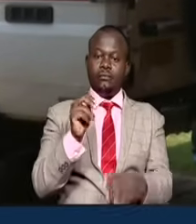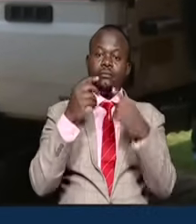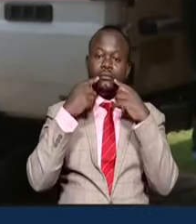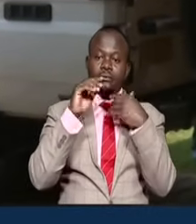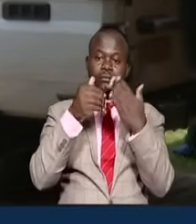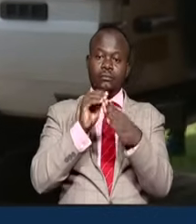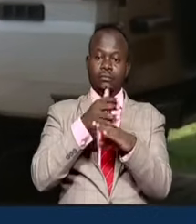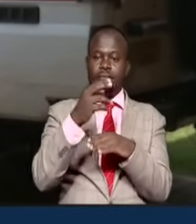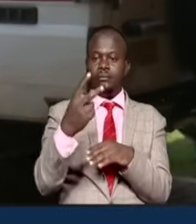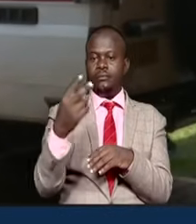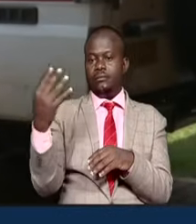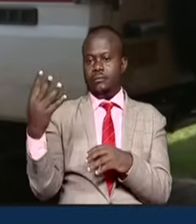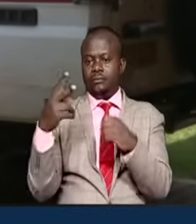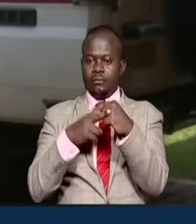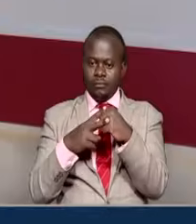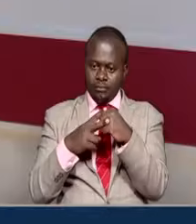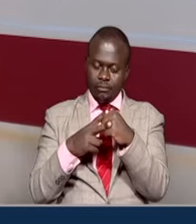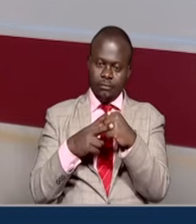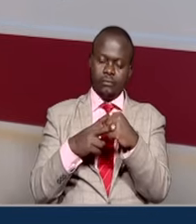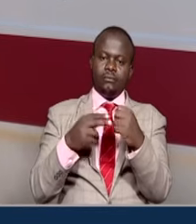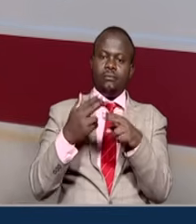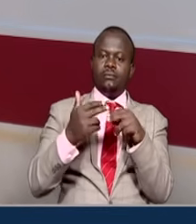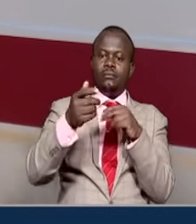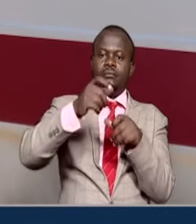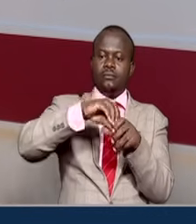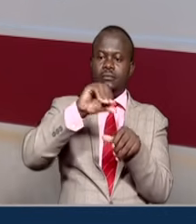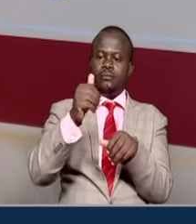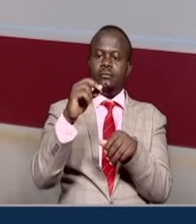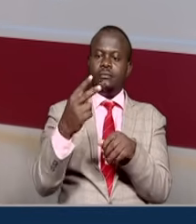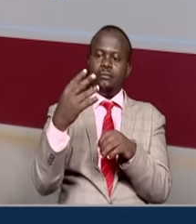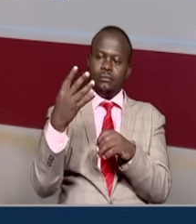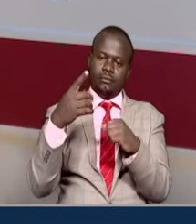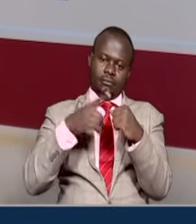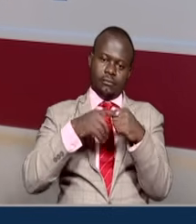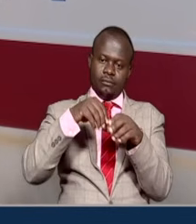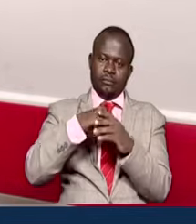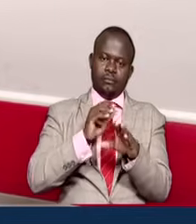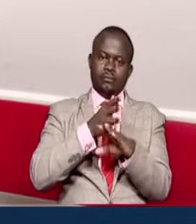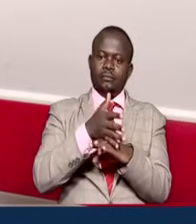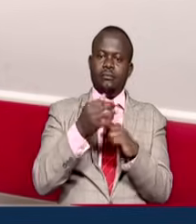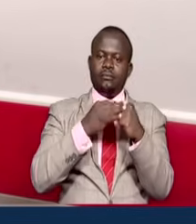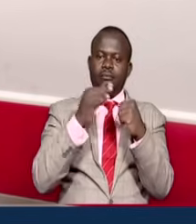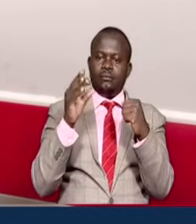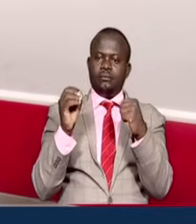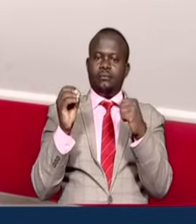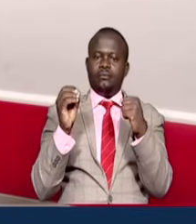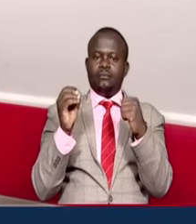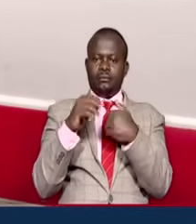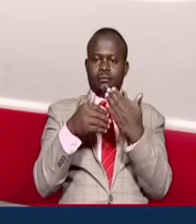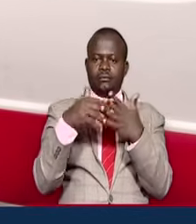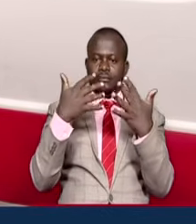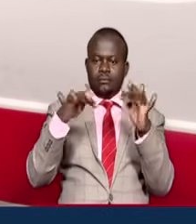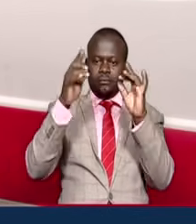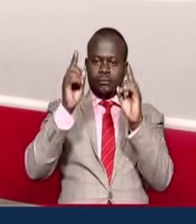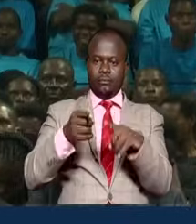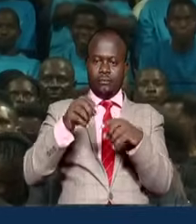ambulance 247 hagiye kwiyongeraho 246 zirimo izigera kuri 80 zamaze